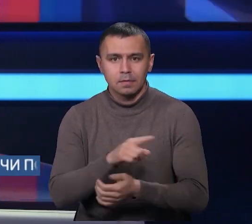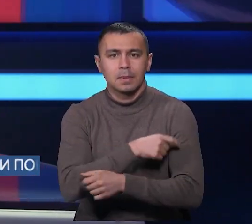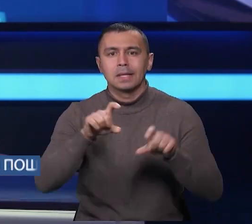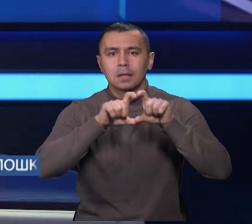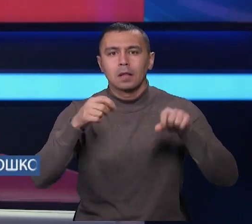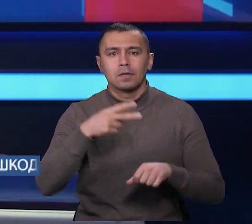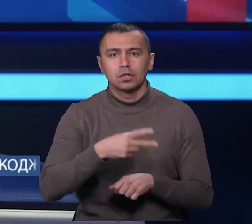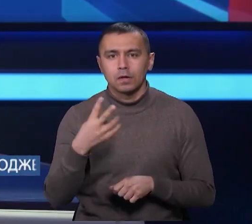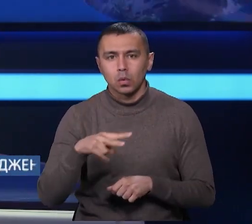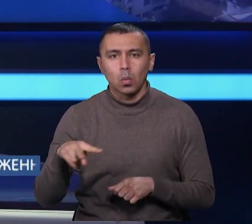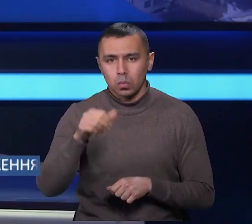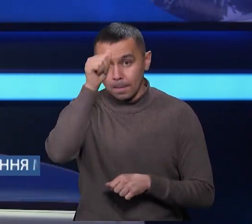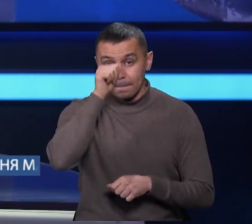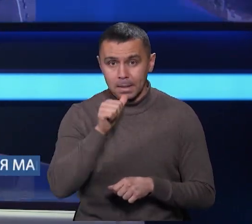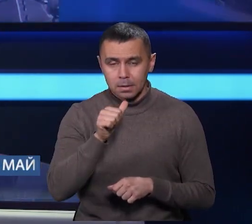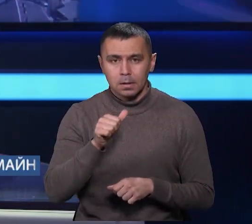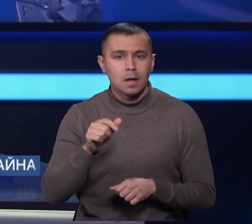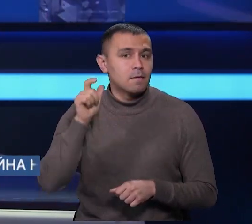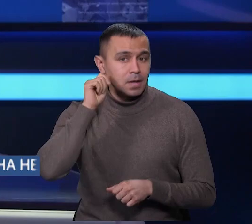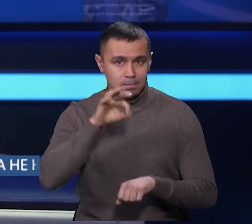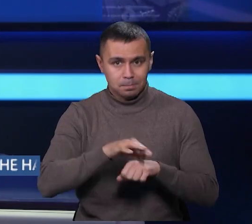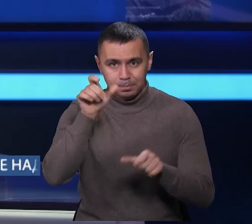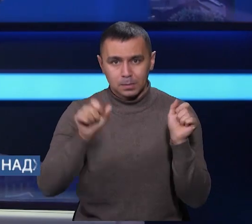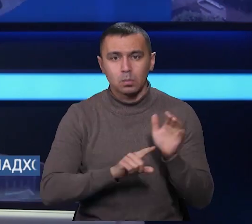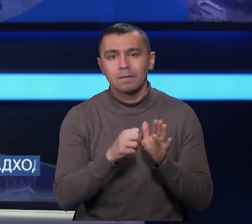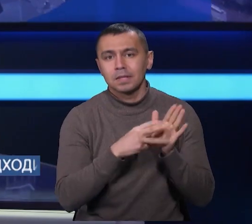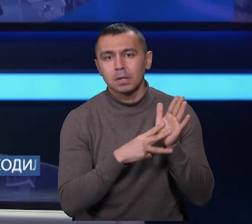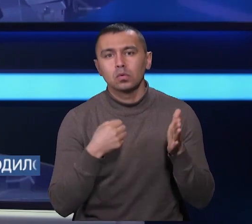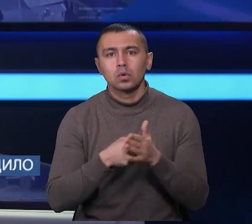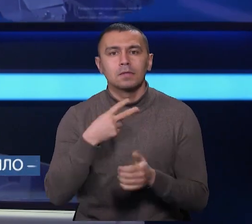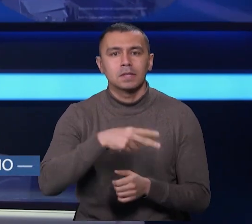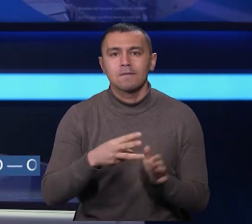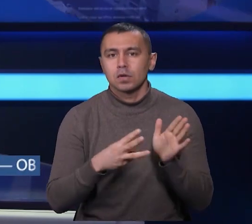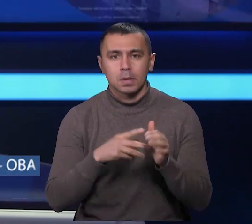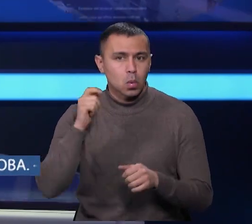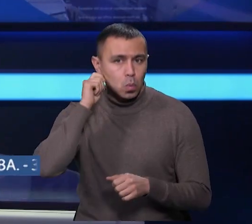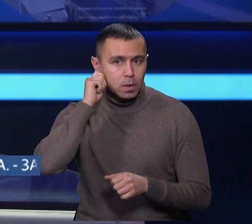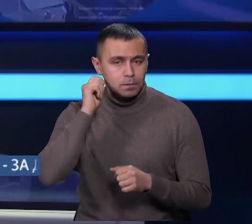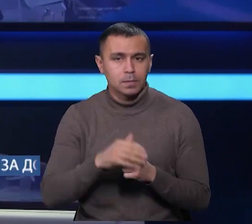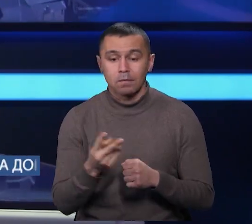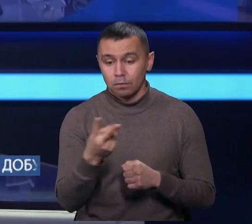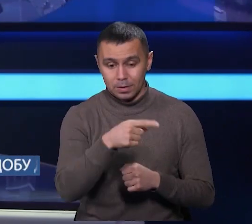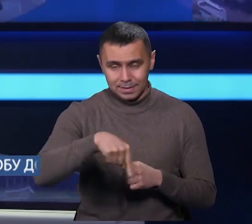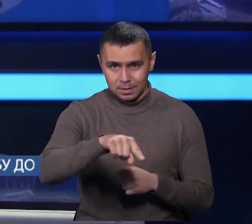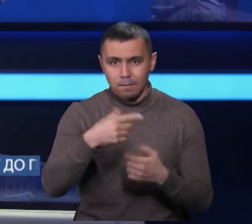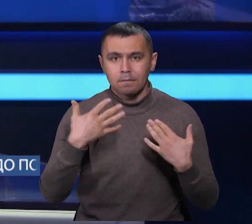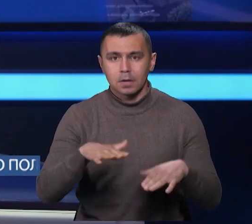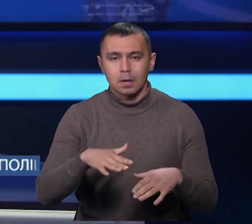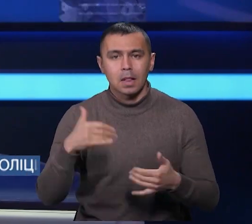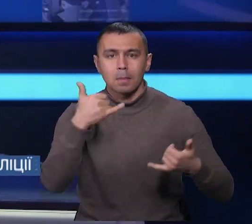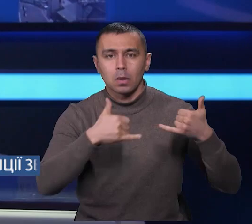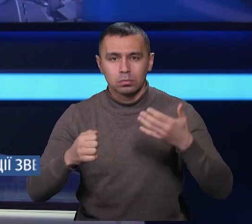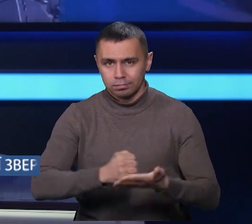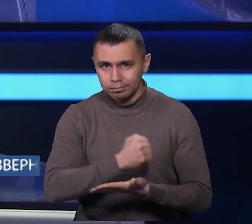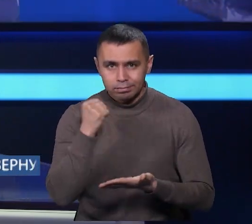заклад 24 лютого. Вік пацієнтів – від 18 до 28 років. У двох з них вже